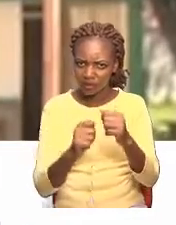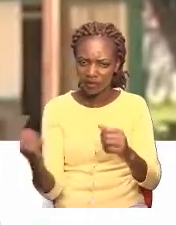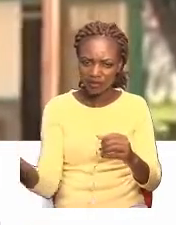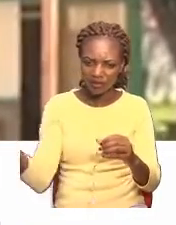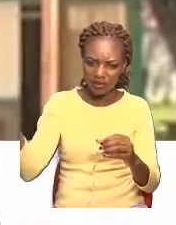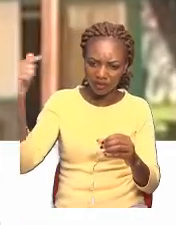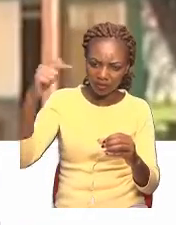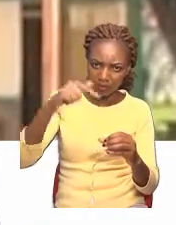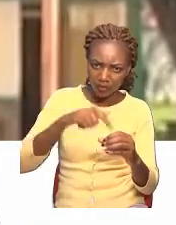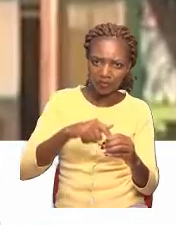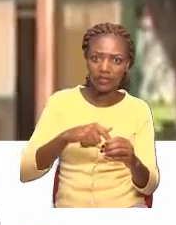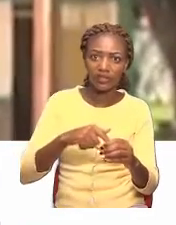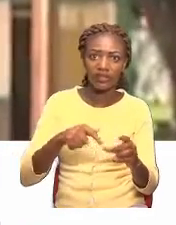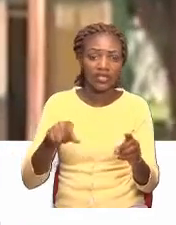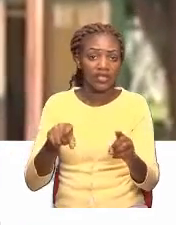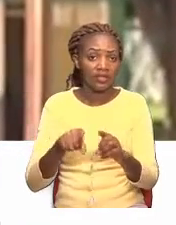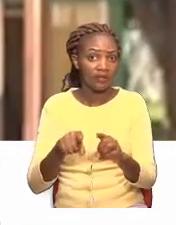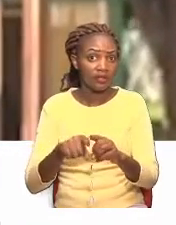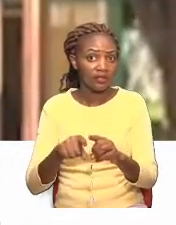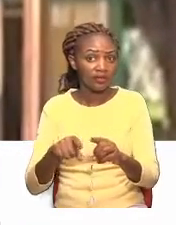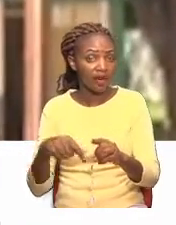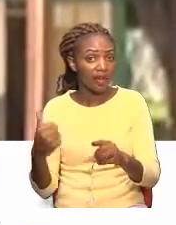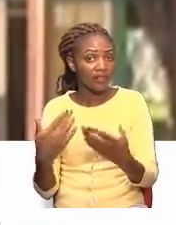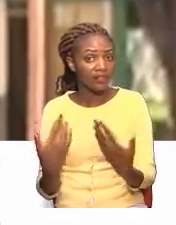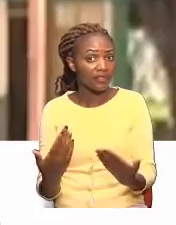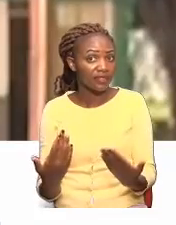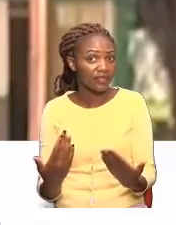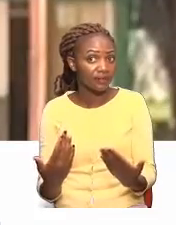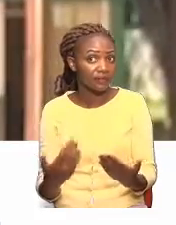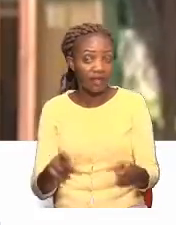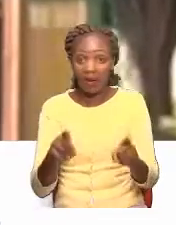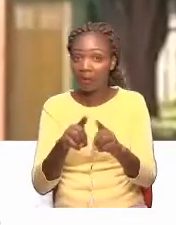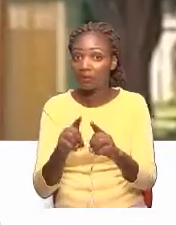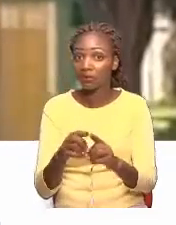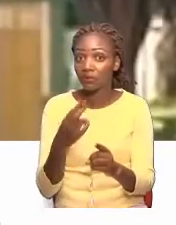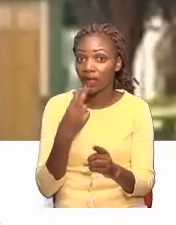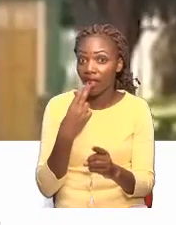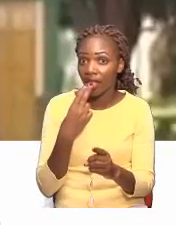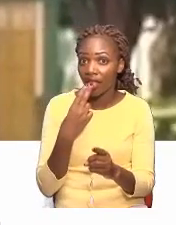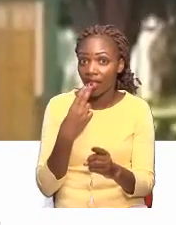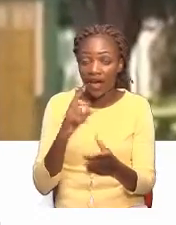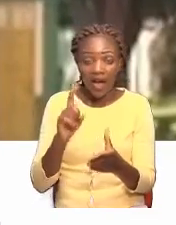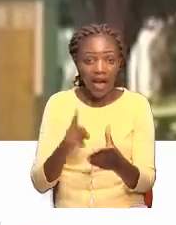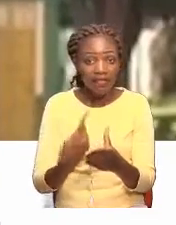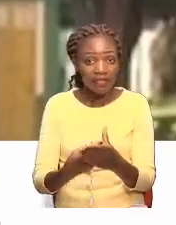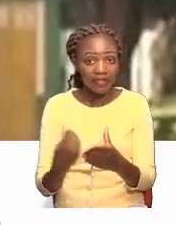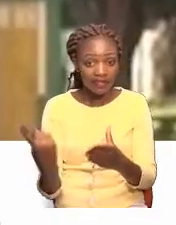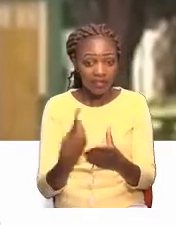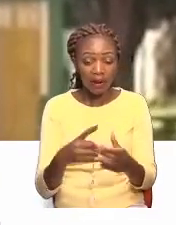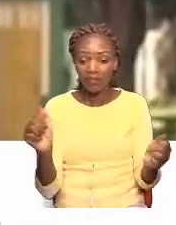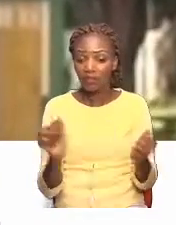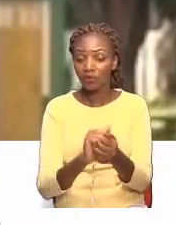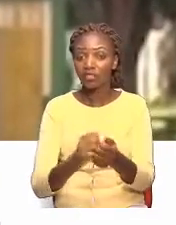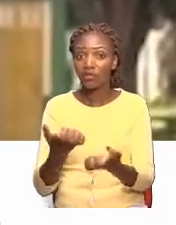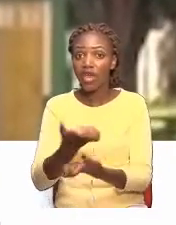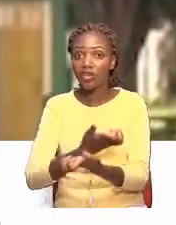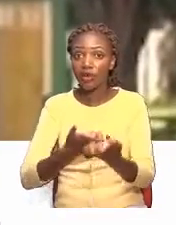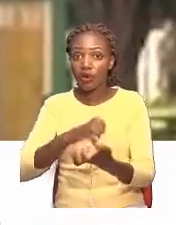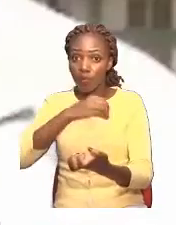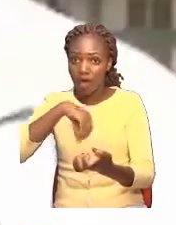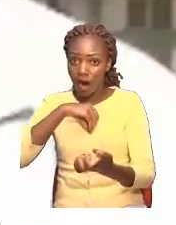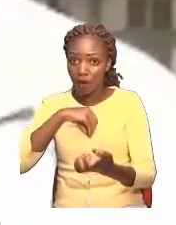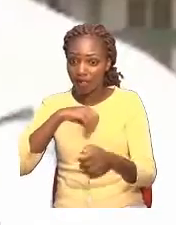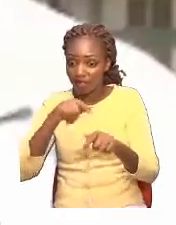inakuwa imported mjele inakua imported scar inaku imported Hiyo inakuja kumaliza uchumi yetu Sisi tukiwa